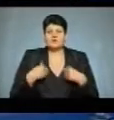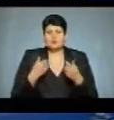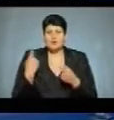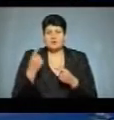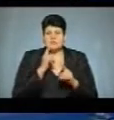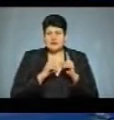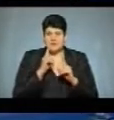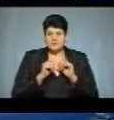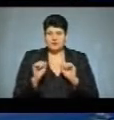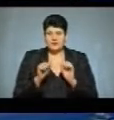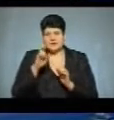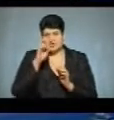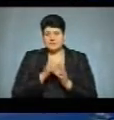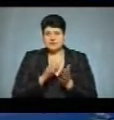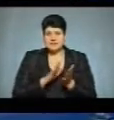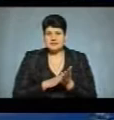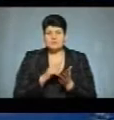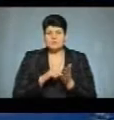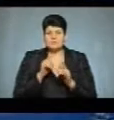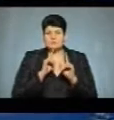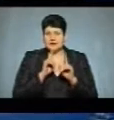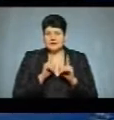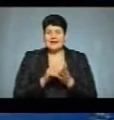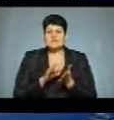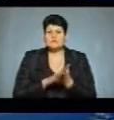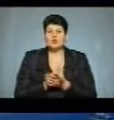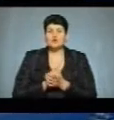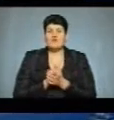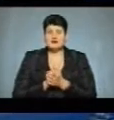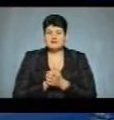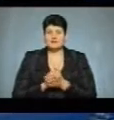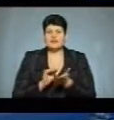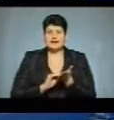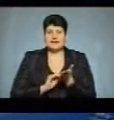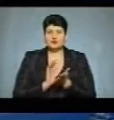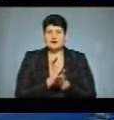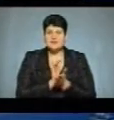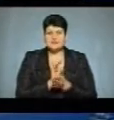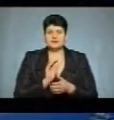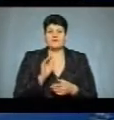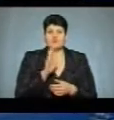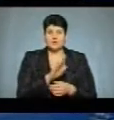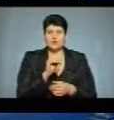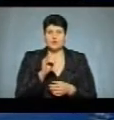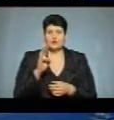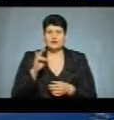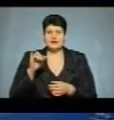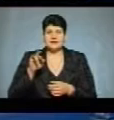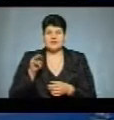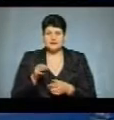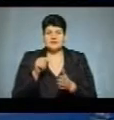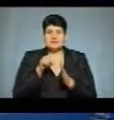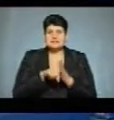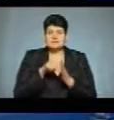управління державної реєстрації Тернопільської міськради, яке реєструвало товариство. Редактор газети «Свобода» Віктор Уніят розповів, що змісту позивної